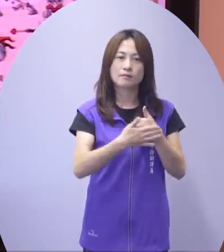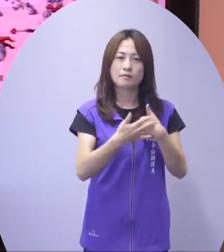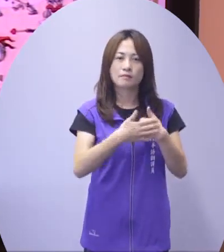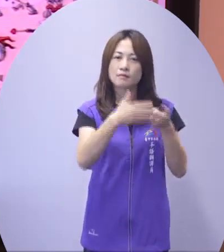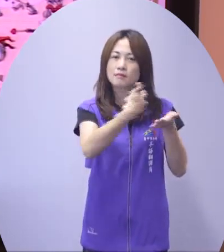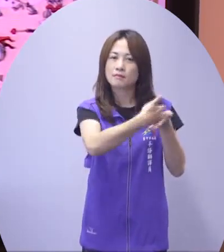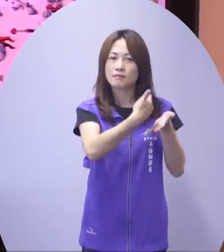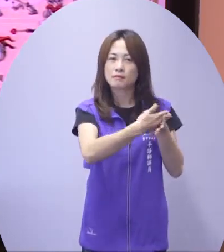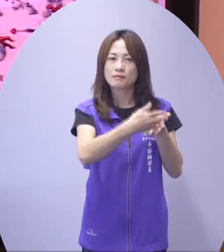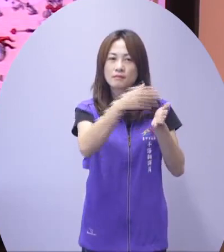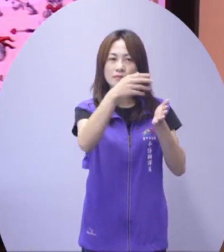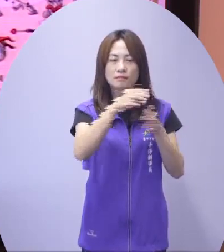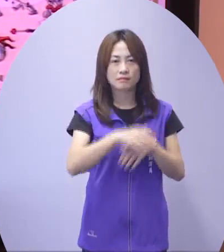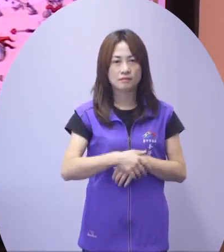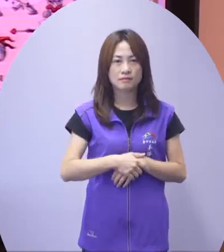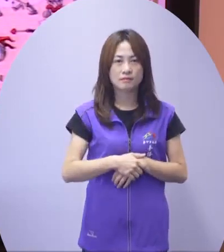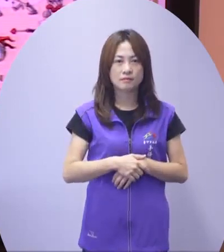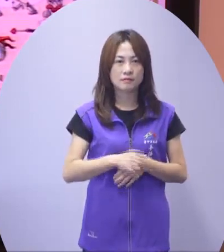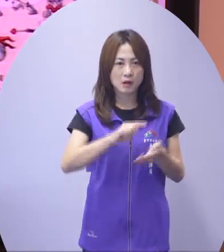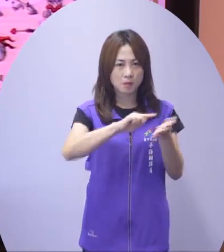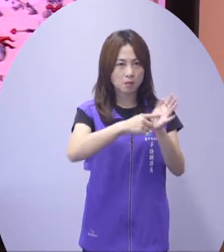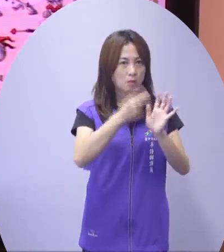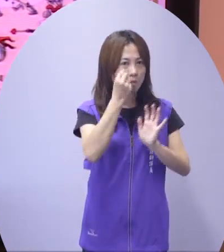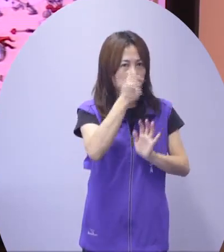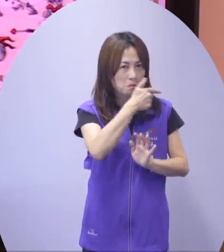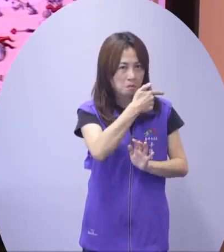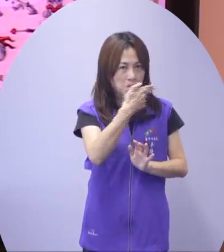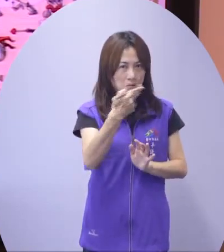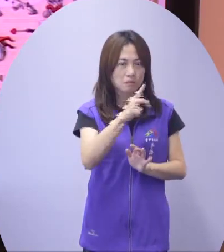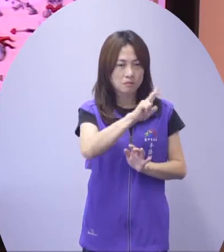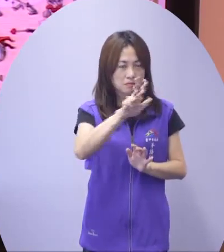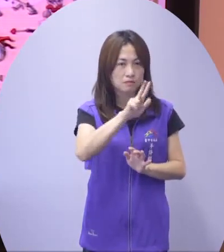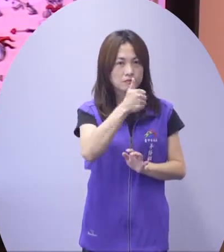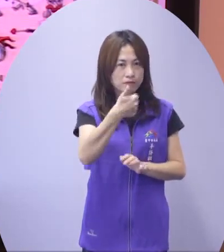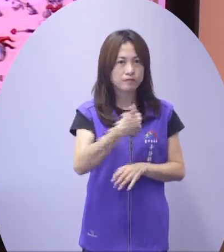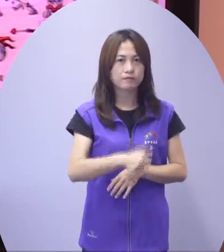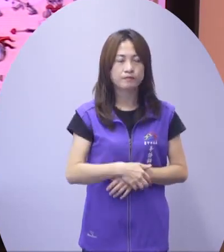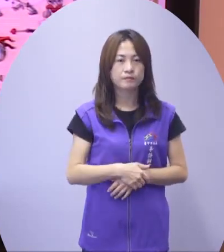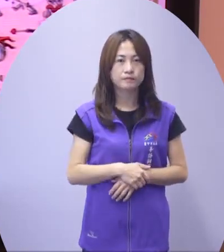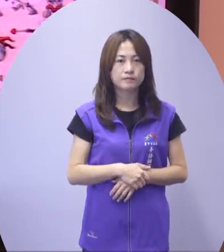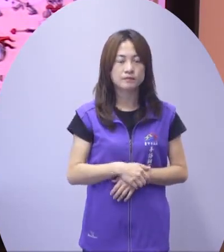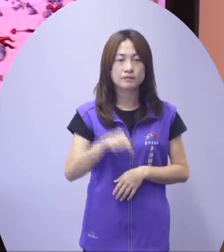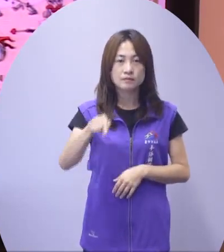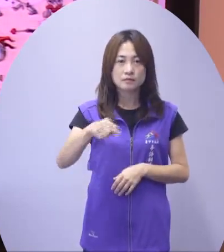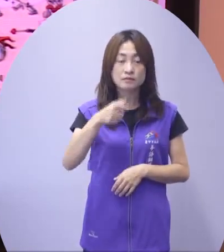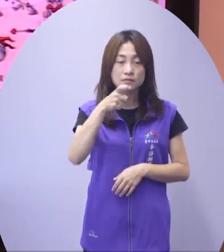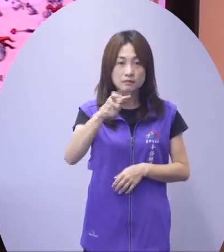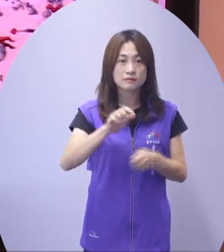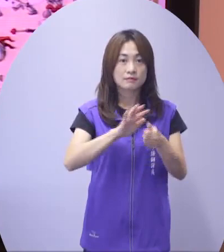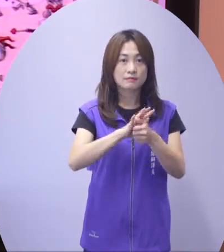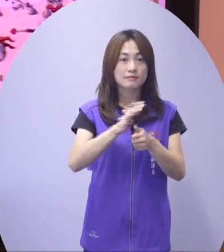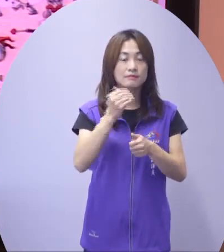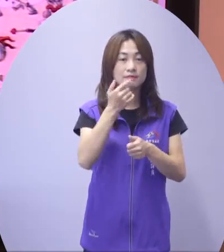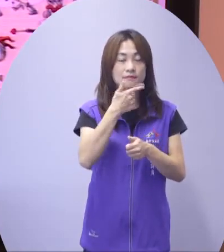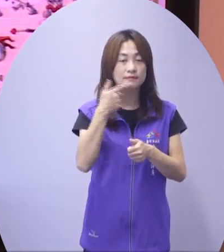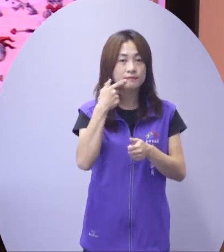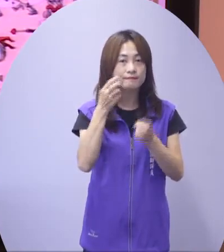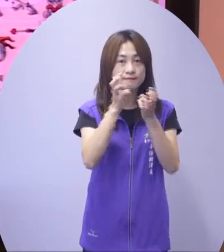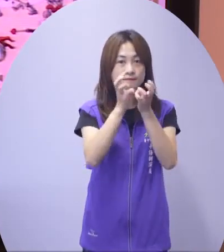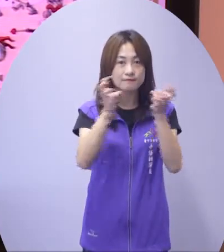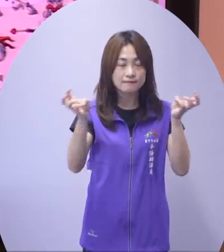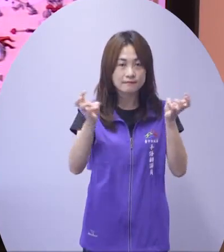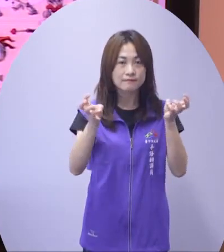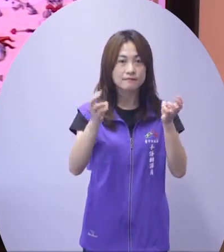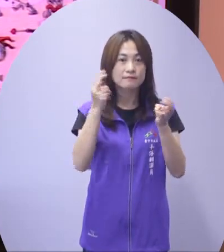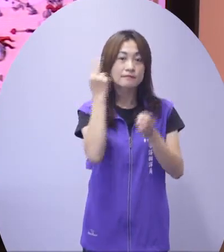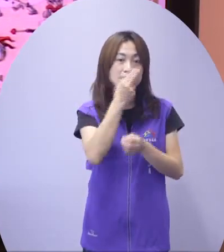呈现呢是非常具有特色的。那我们取名叫爱丽丝的花境探险哦，透过沉浸式的体验。什么叫沉